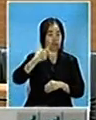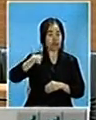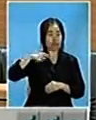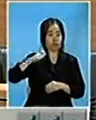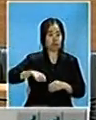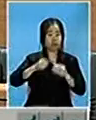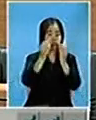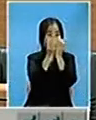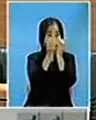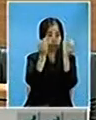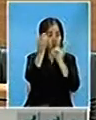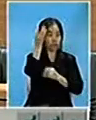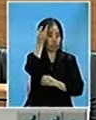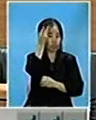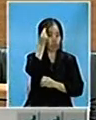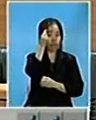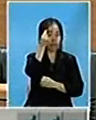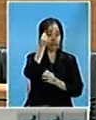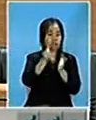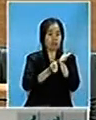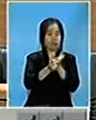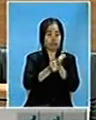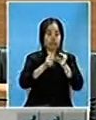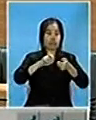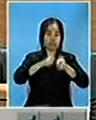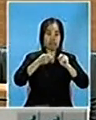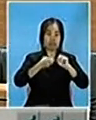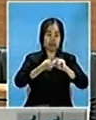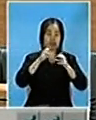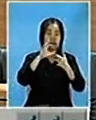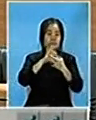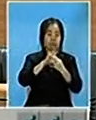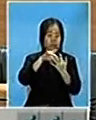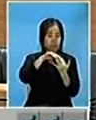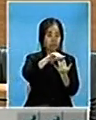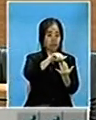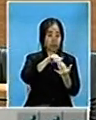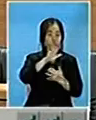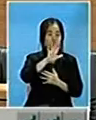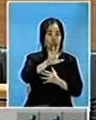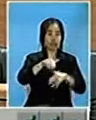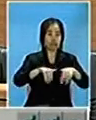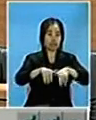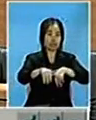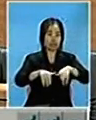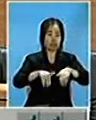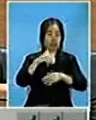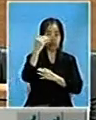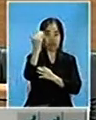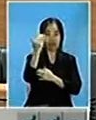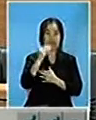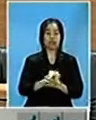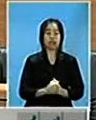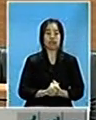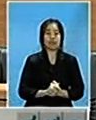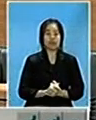จริงในเรื่องเหล่านี้แล้วก็แก้ไขปัญหาในเรื่องของความเข้าใจนี้ที่มีต่อศาลรัฐธรรมนูญกับประชาชนคนไ